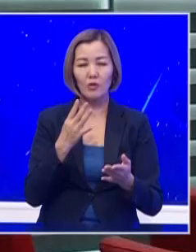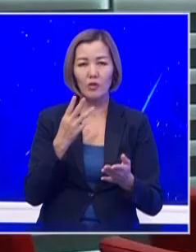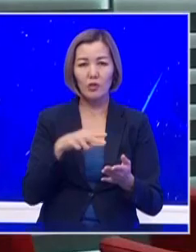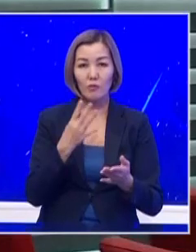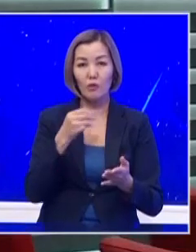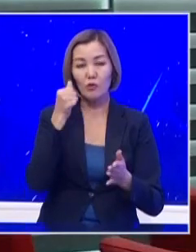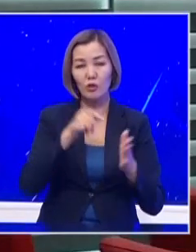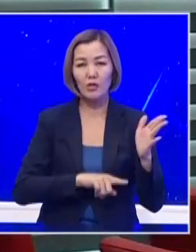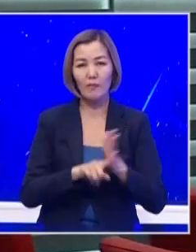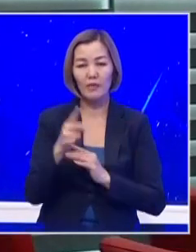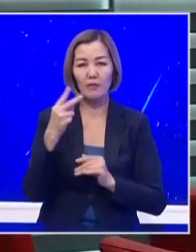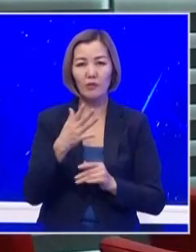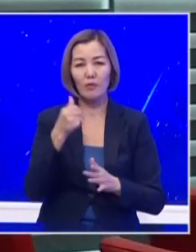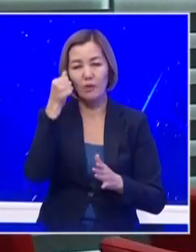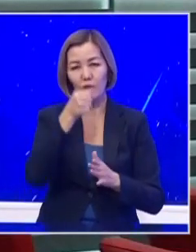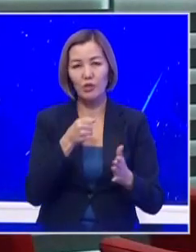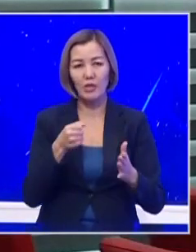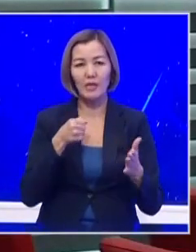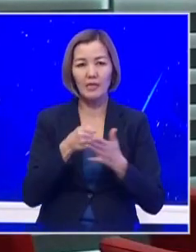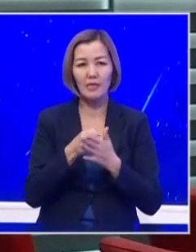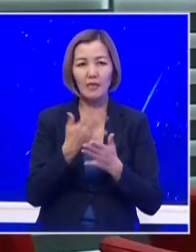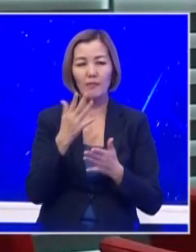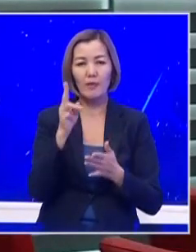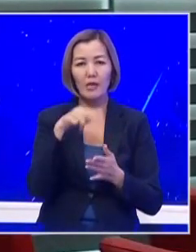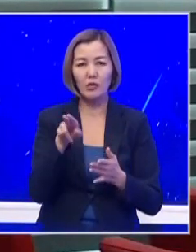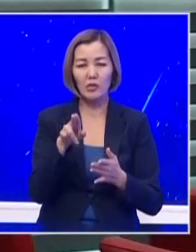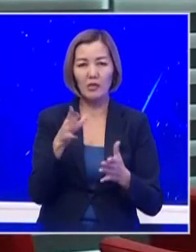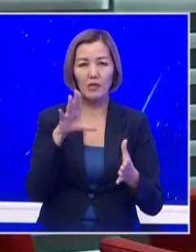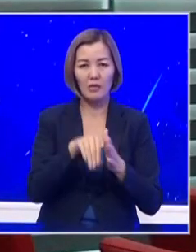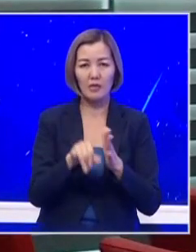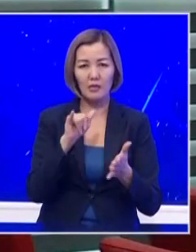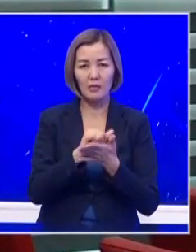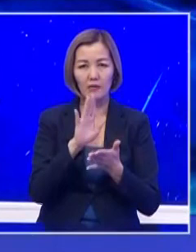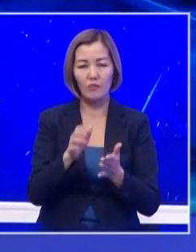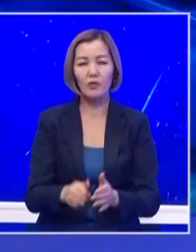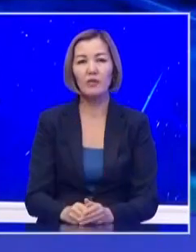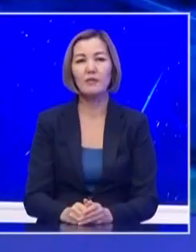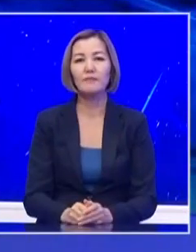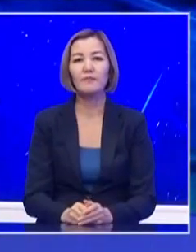2024 жылдан бастап 2025 жылға дейін 5G-ді енгіземіз қалада.